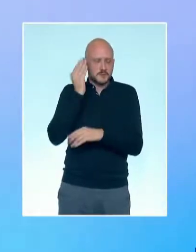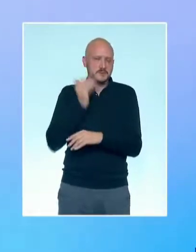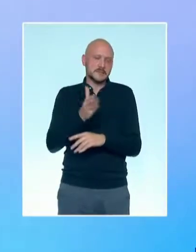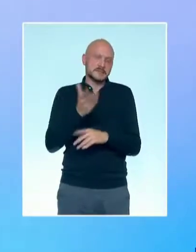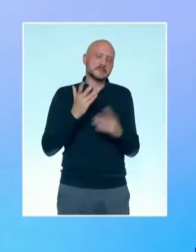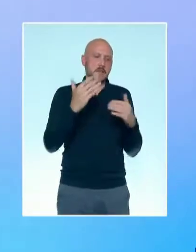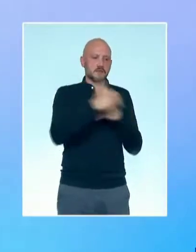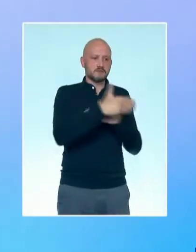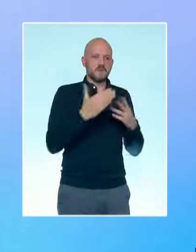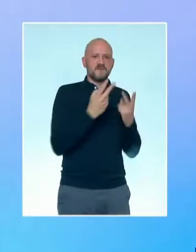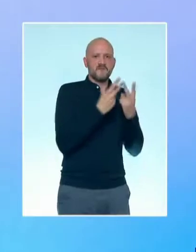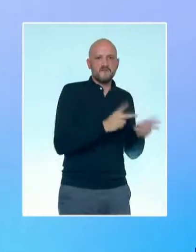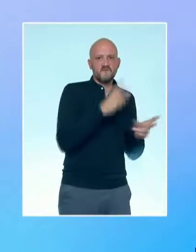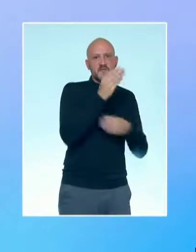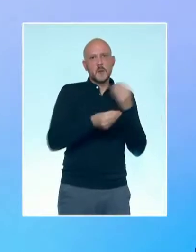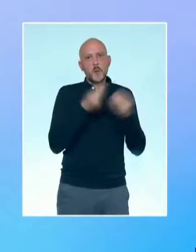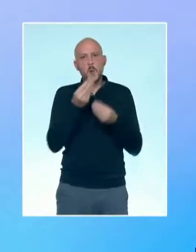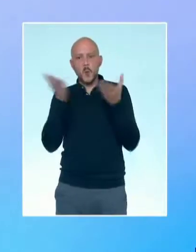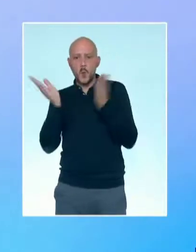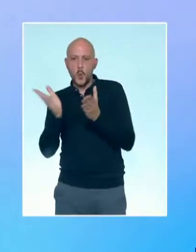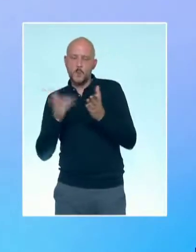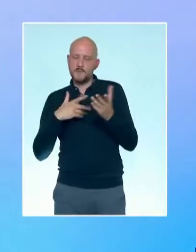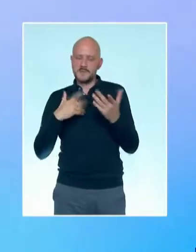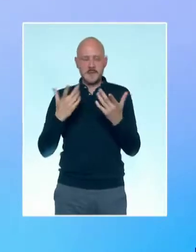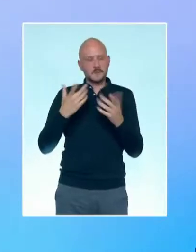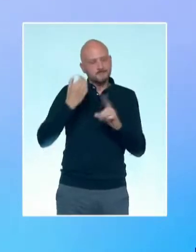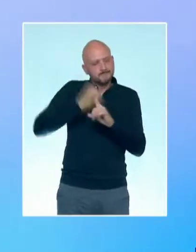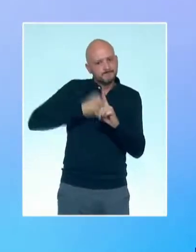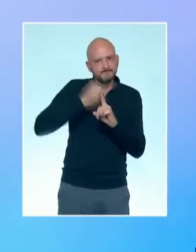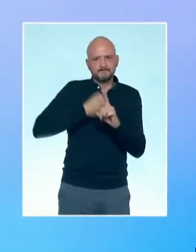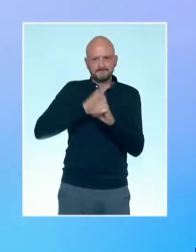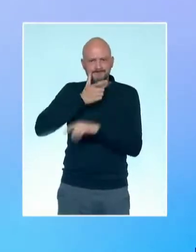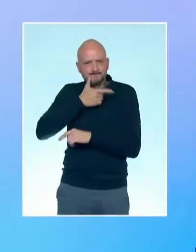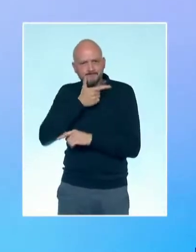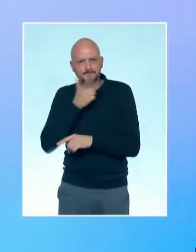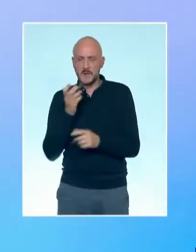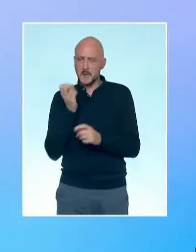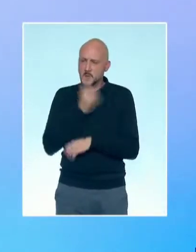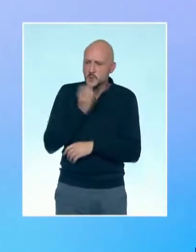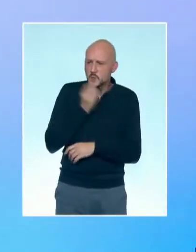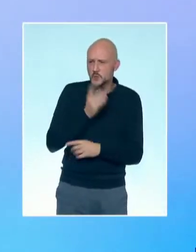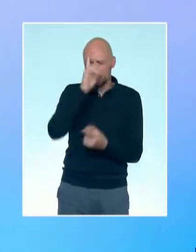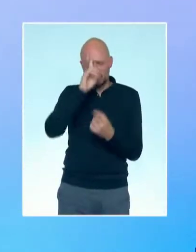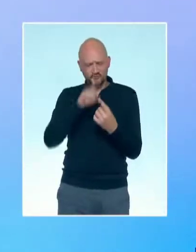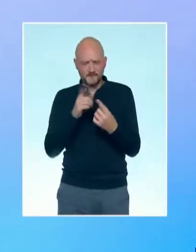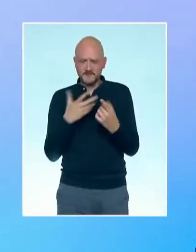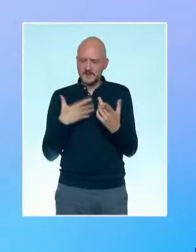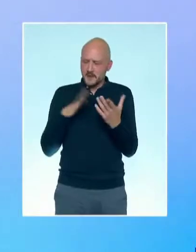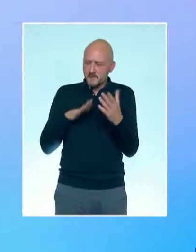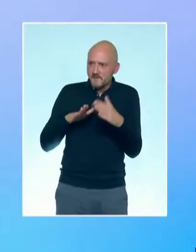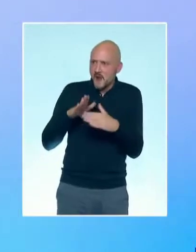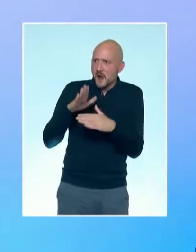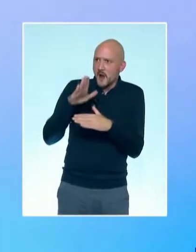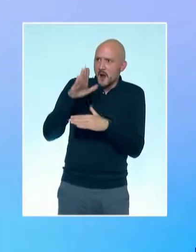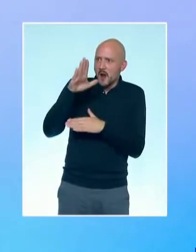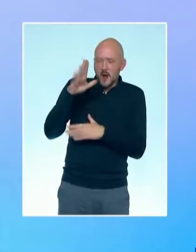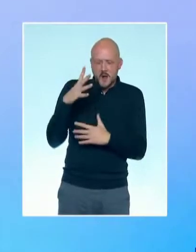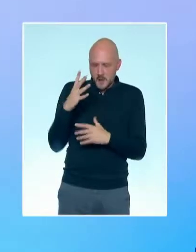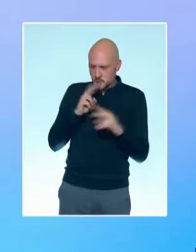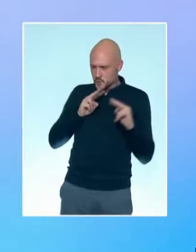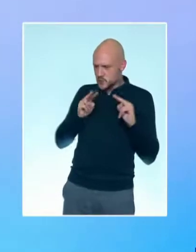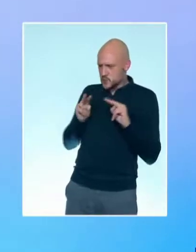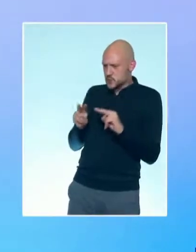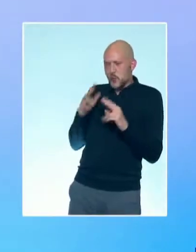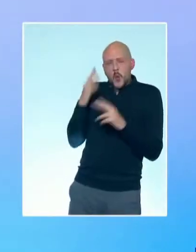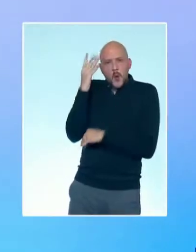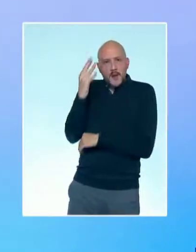là ? Un malade chaque minute, ça veut dire que... continuellement. 60 minutes fois 24, qui voit cette vague et tu multiplies par le nombre de jours dans un